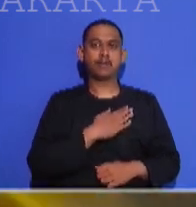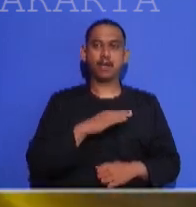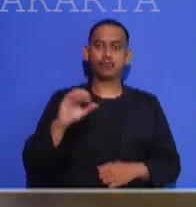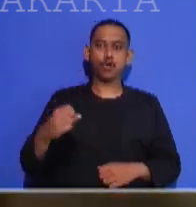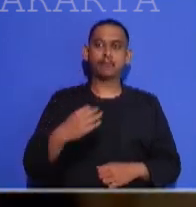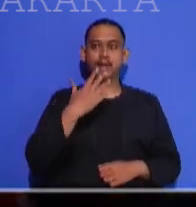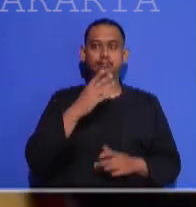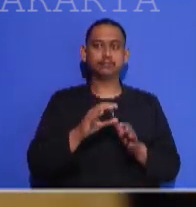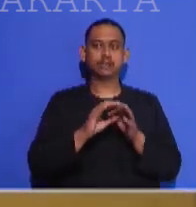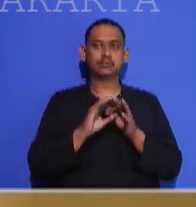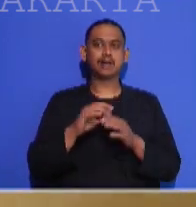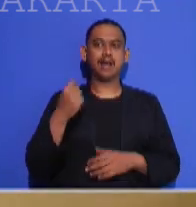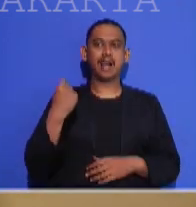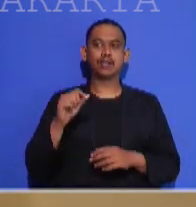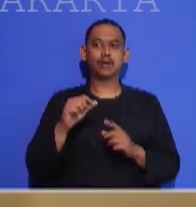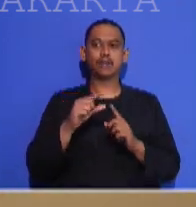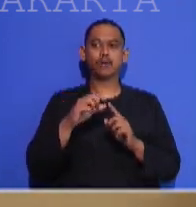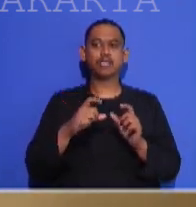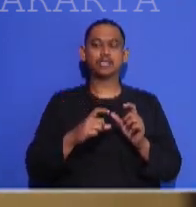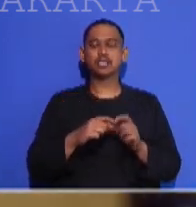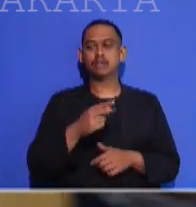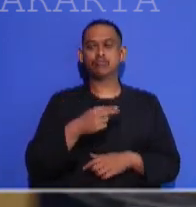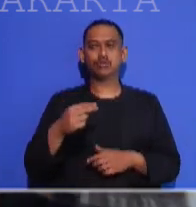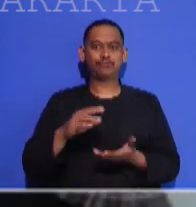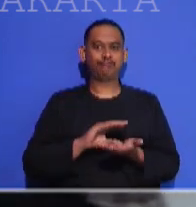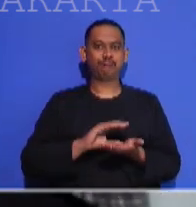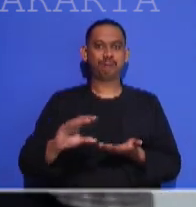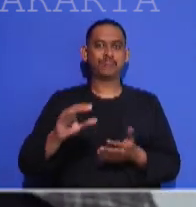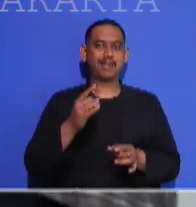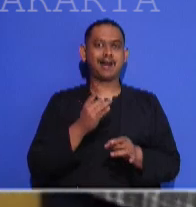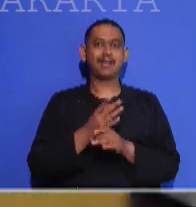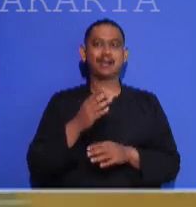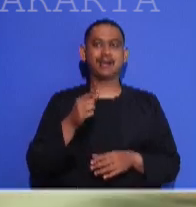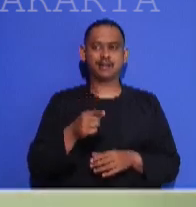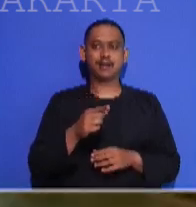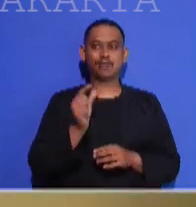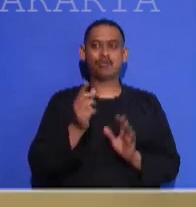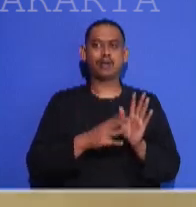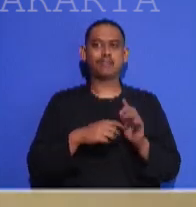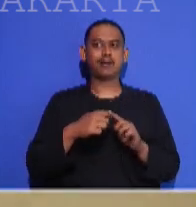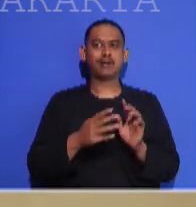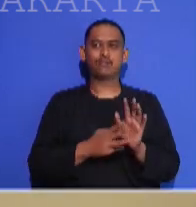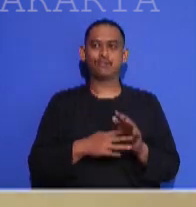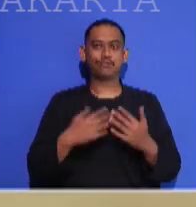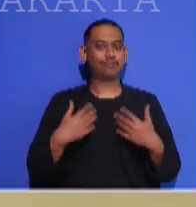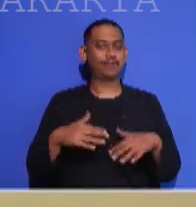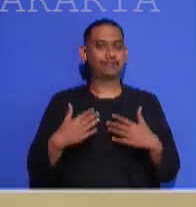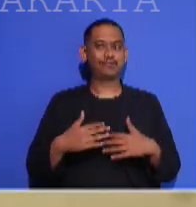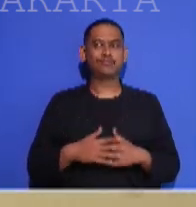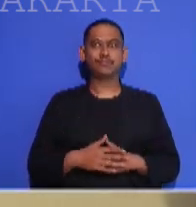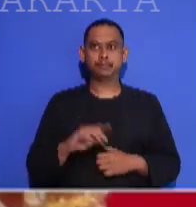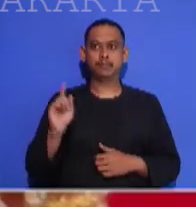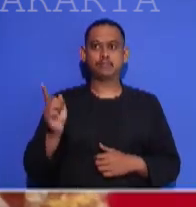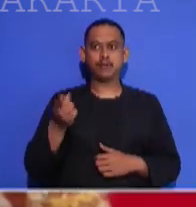Kantor Pos Indonesia memberikan subsidi ongkos kirim ongkir gratis untuk produk UMKM atas dasar ini Pemerintah